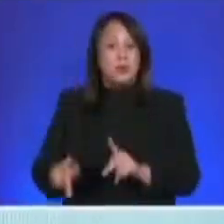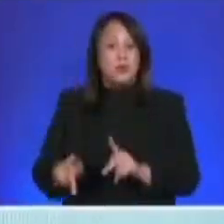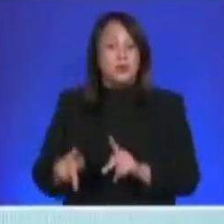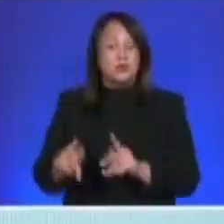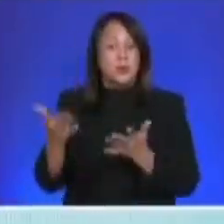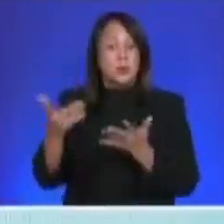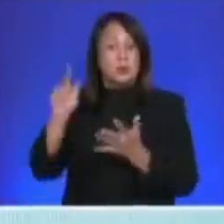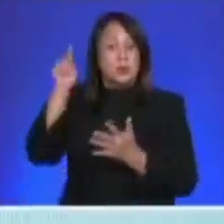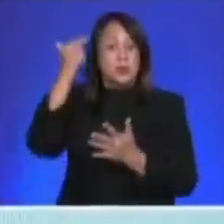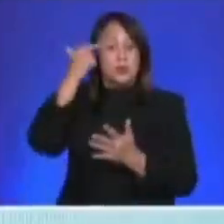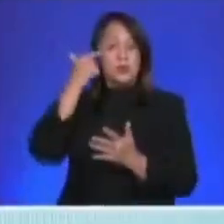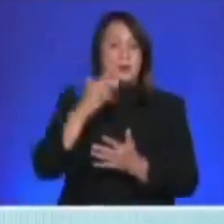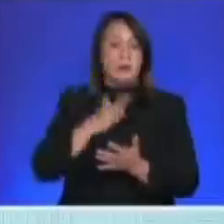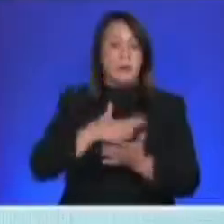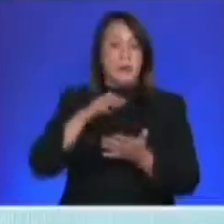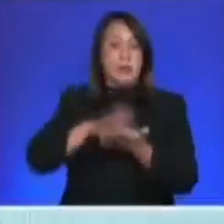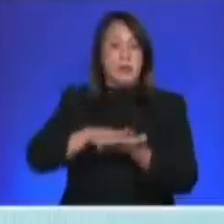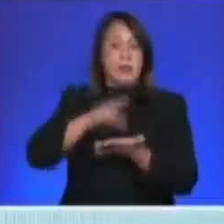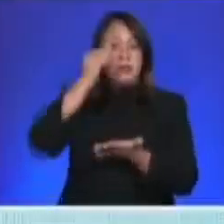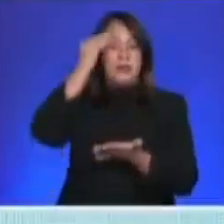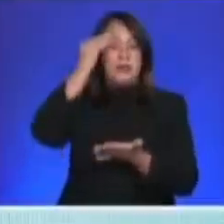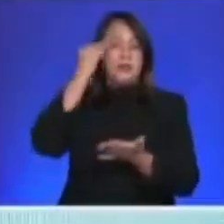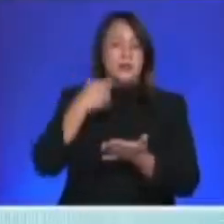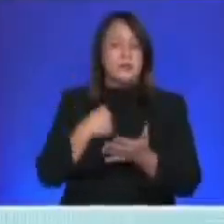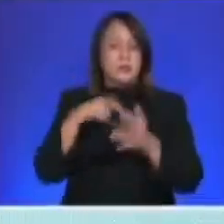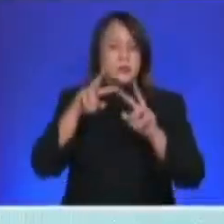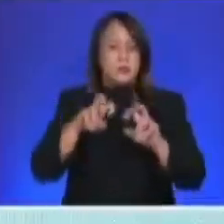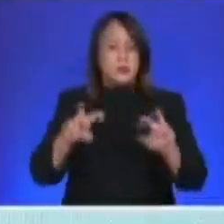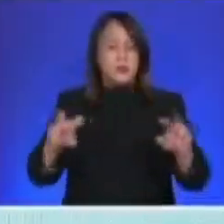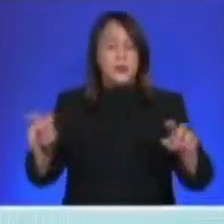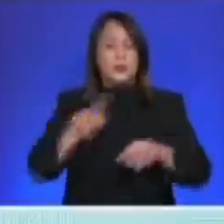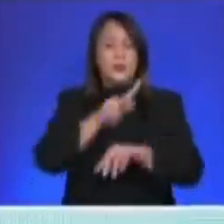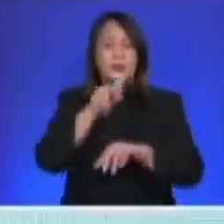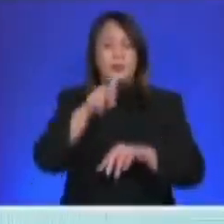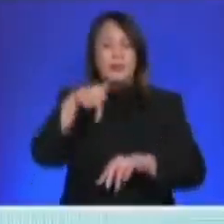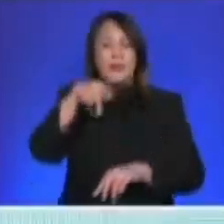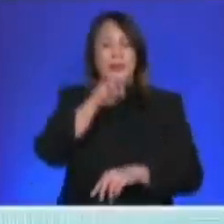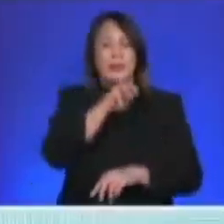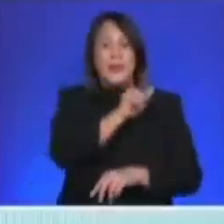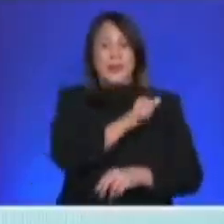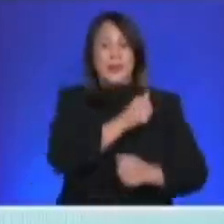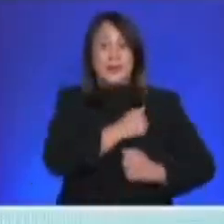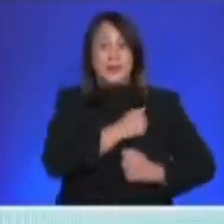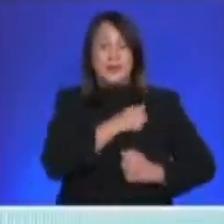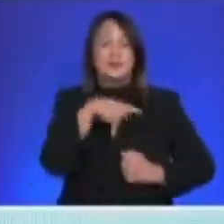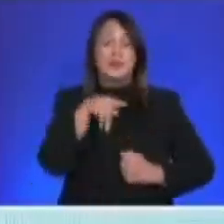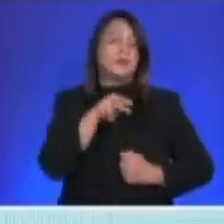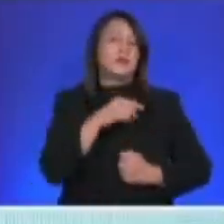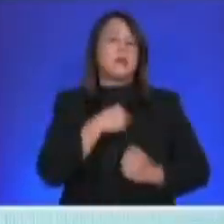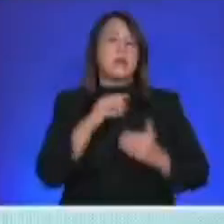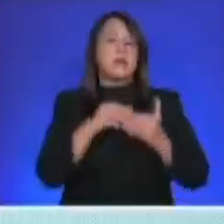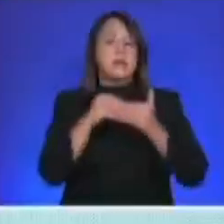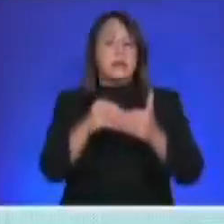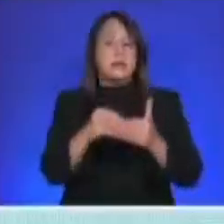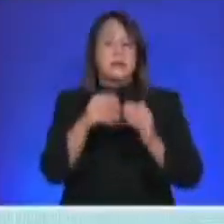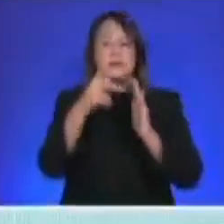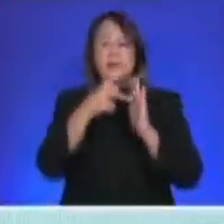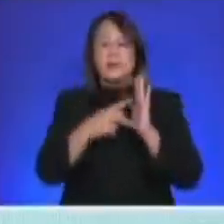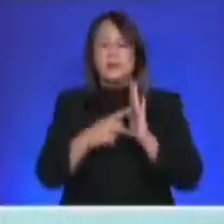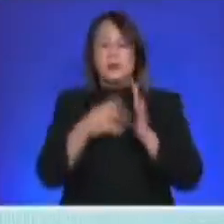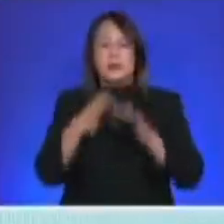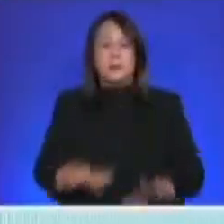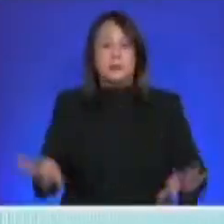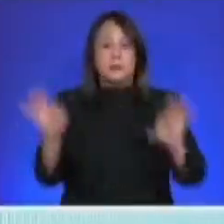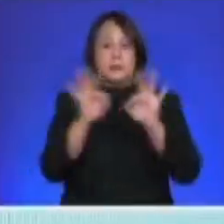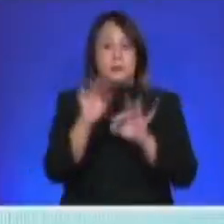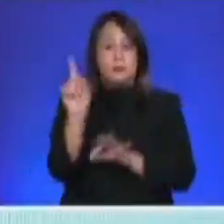gobyerno. Ang aking natutunan sa aking pag-aaral sa Philippine Military Academy, one of the leadership principles,